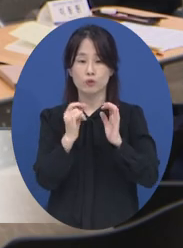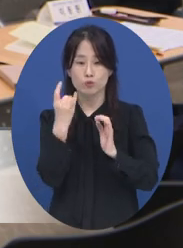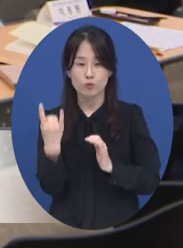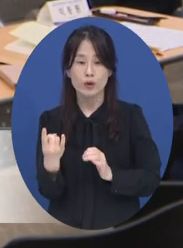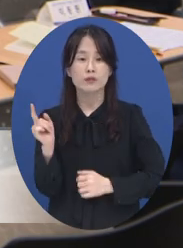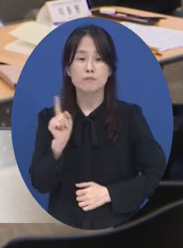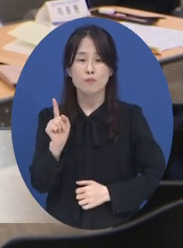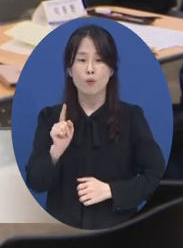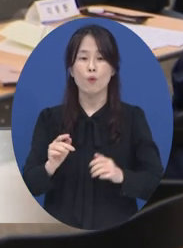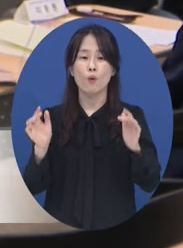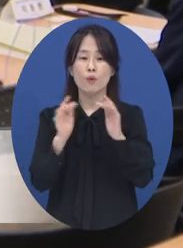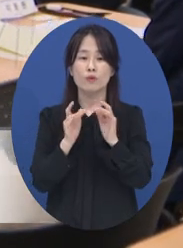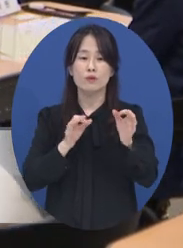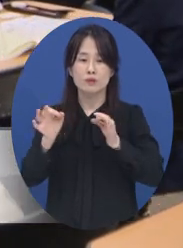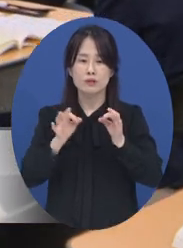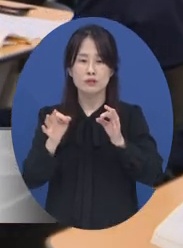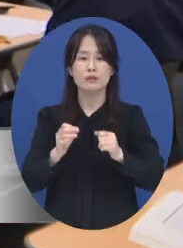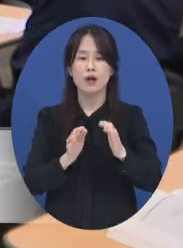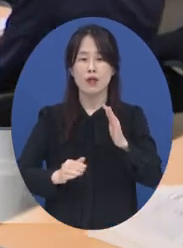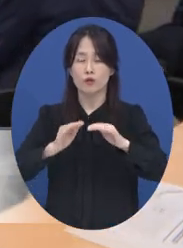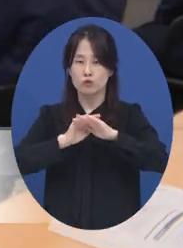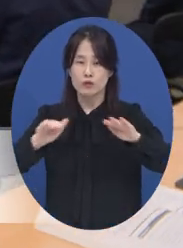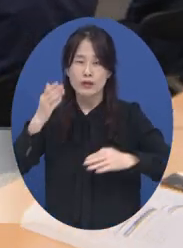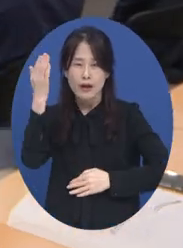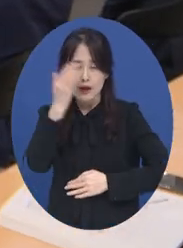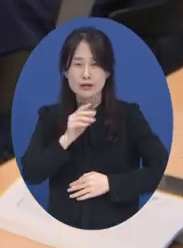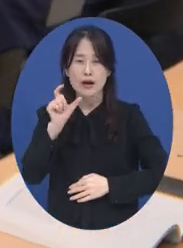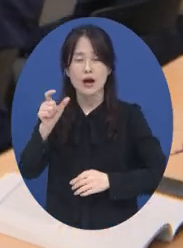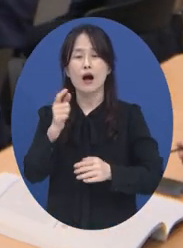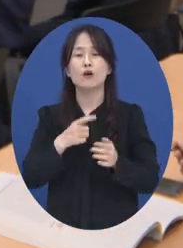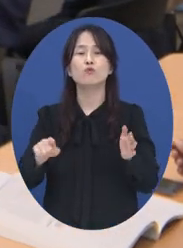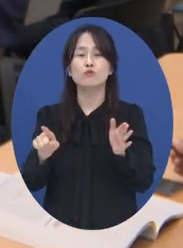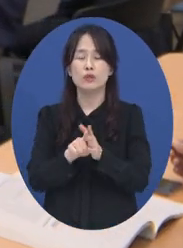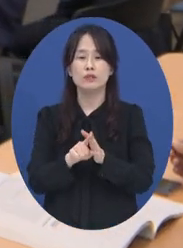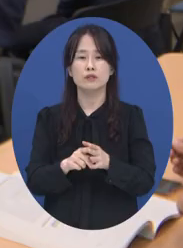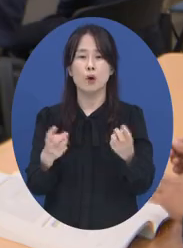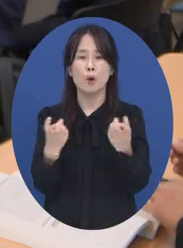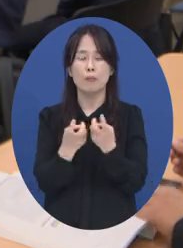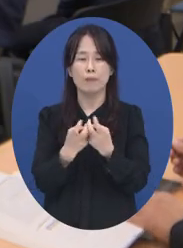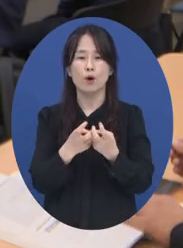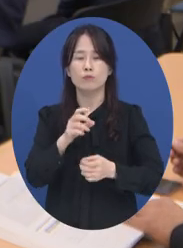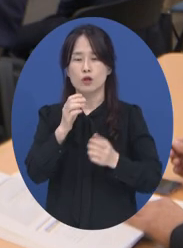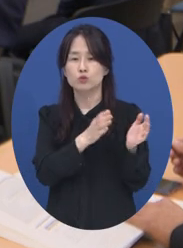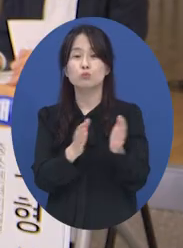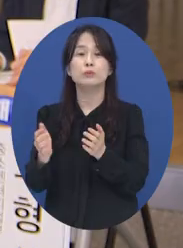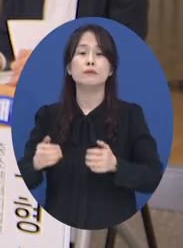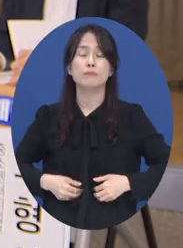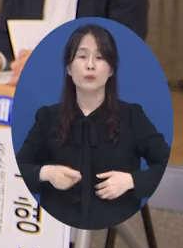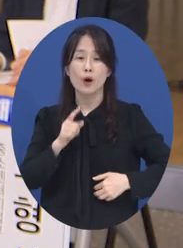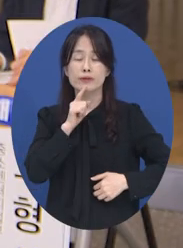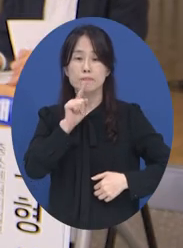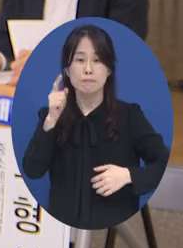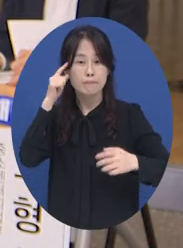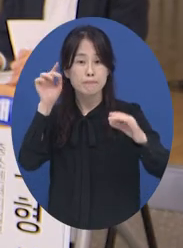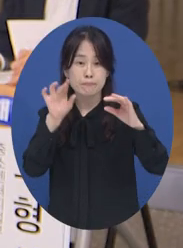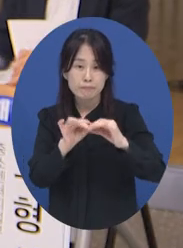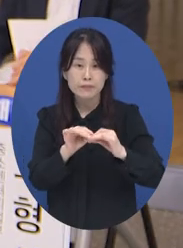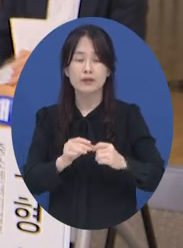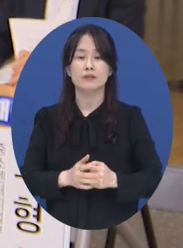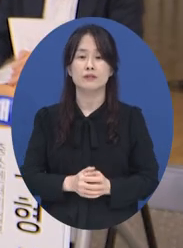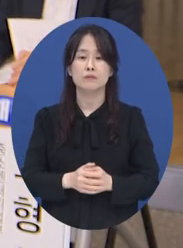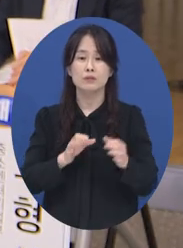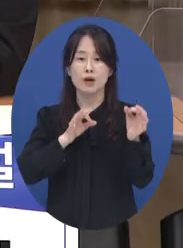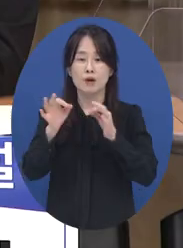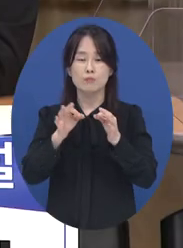구성된 토론자들은 온라인 플랫폼 시장의 충격은 강화를 위해 방안을 마련해야 시기라고 입을 모았습니다 나중엔 서울대 교수는